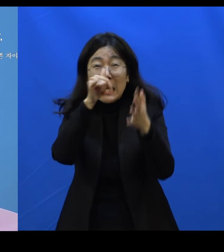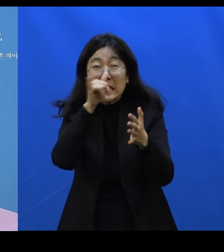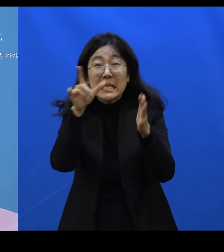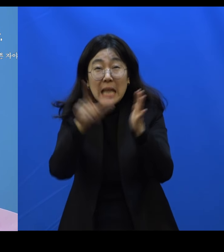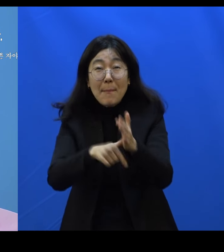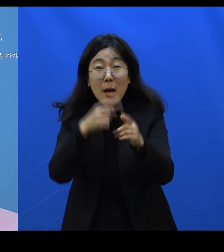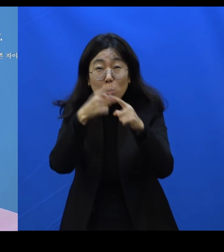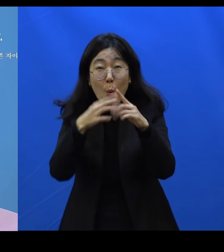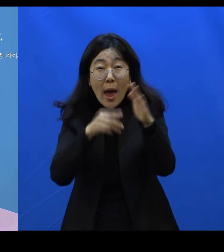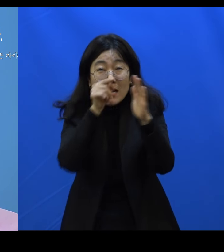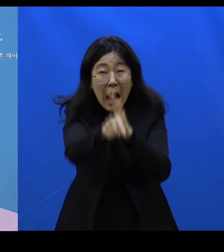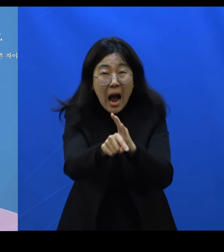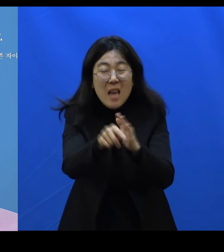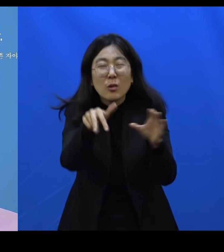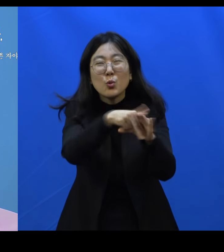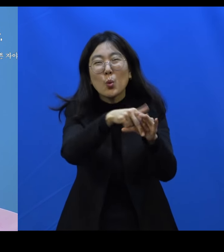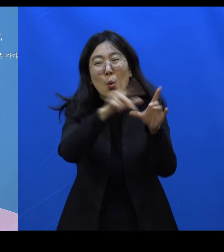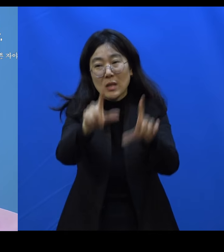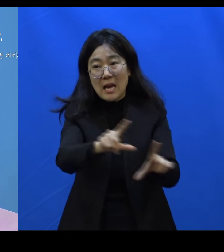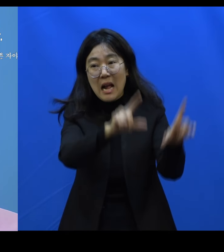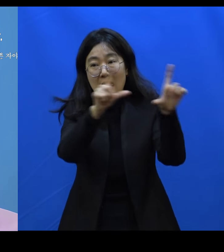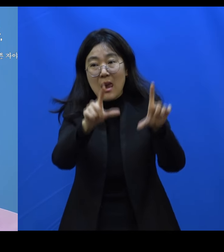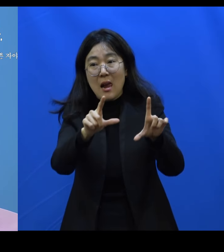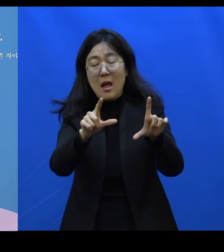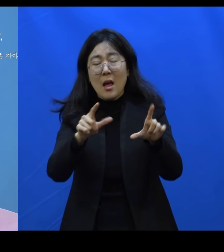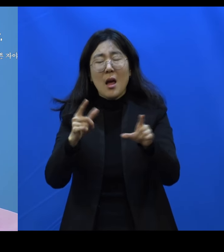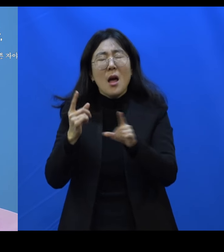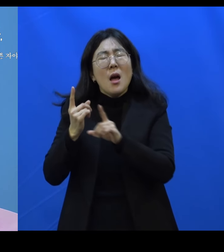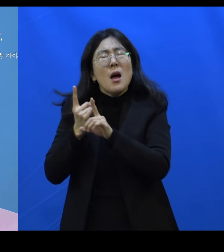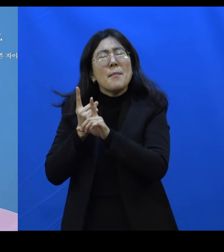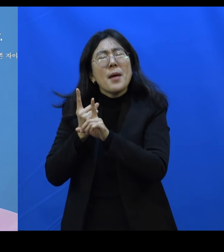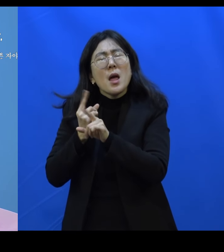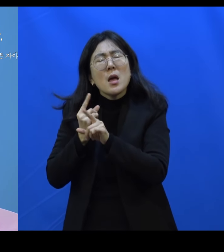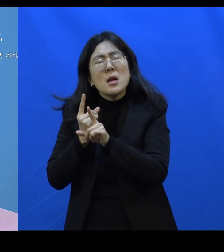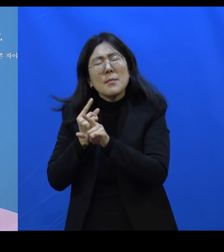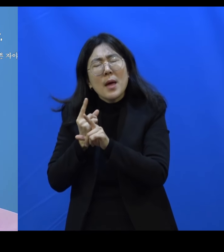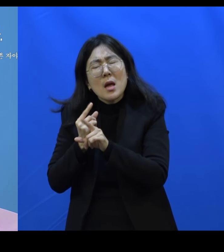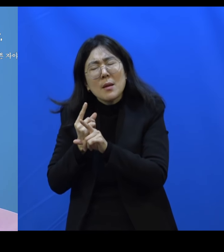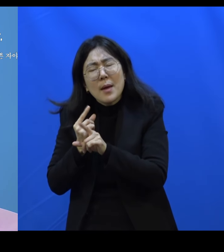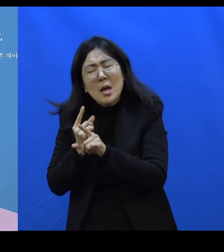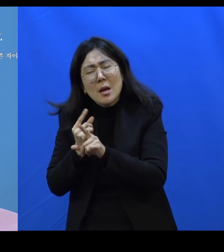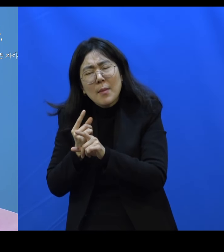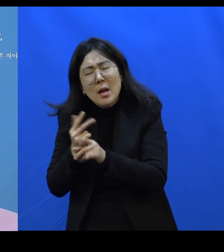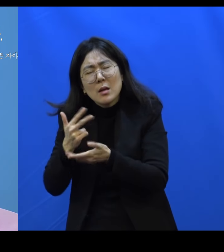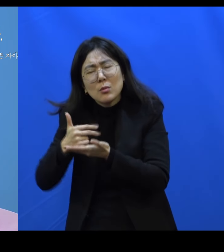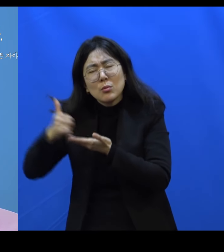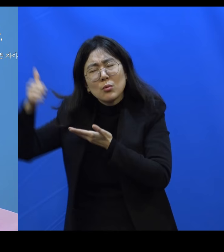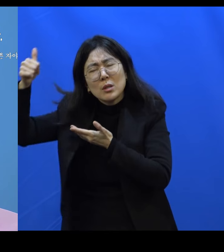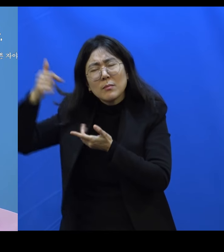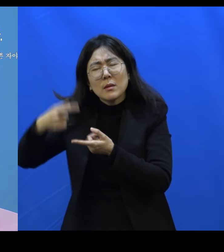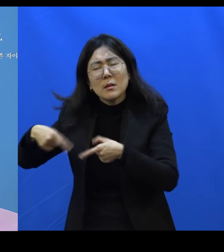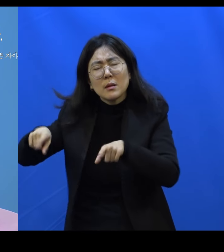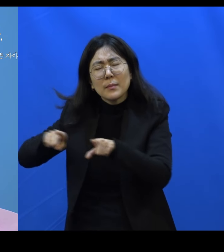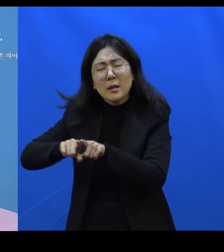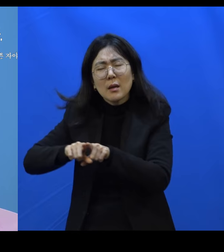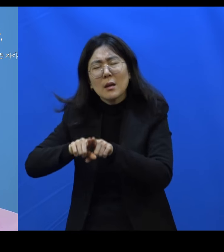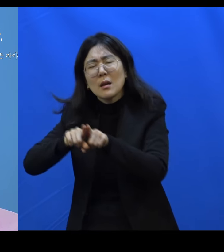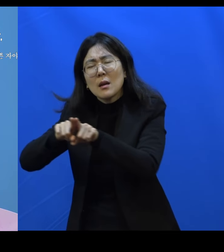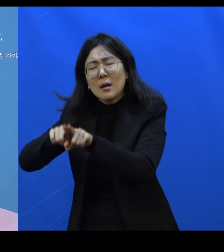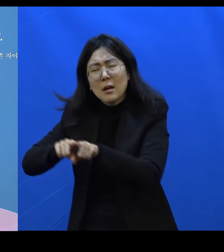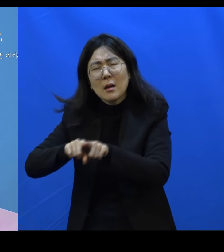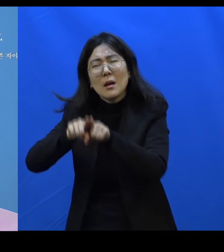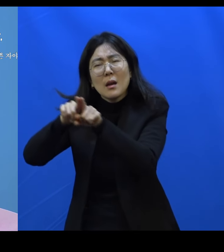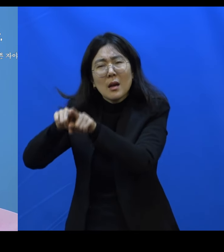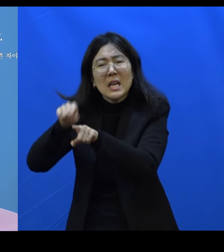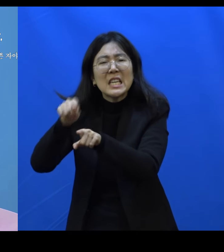그분과 함께 동행하는 삶. 주일날 한 번 주님 예배 드리는 그 신앙이 아니고 삶의 모든 영역